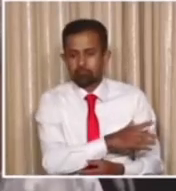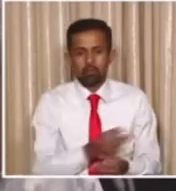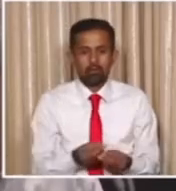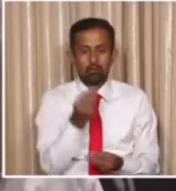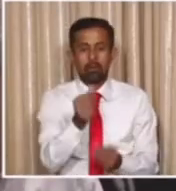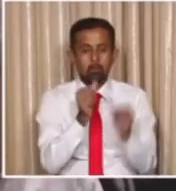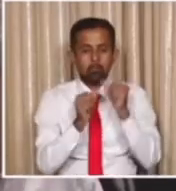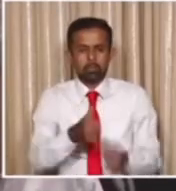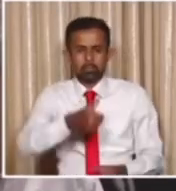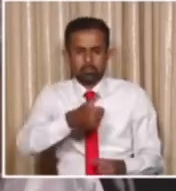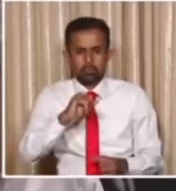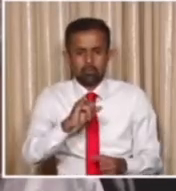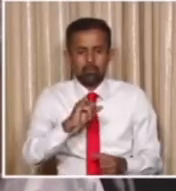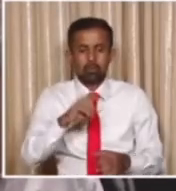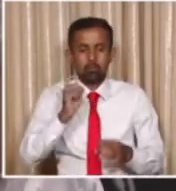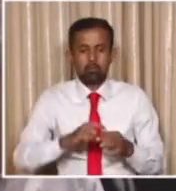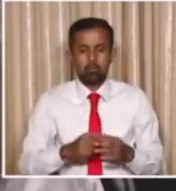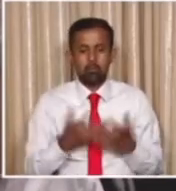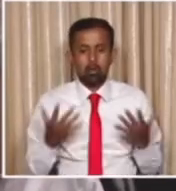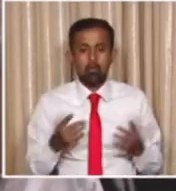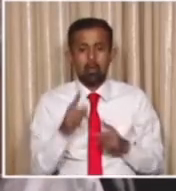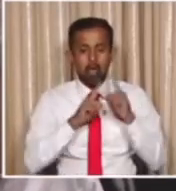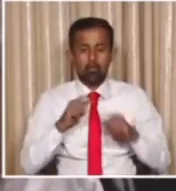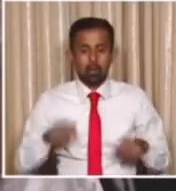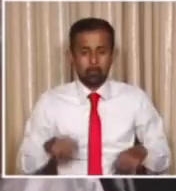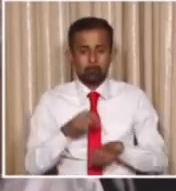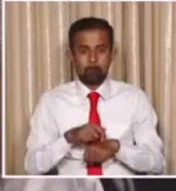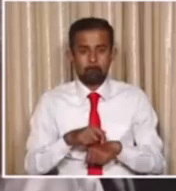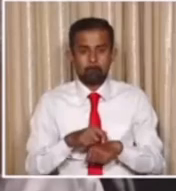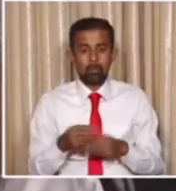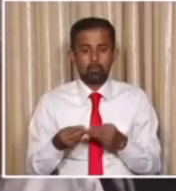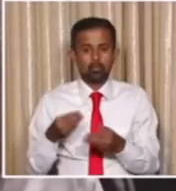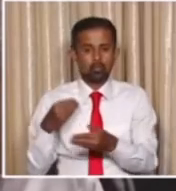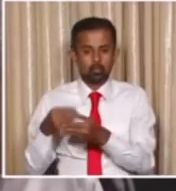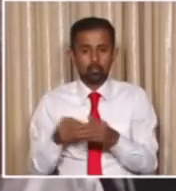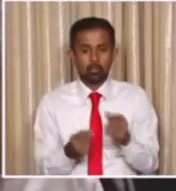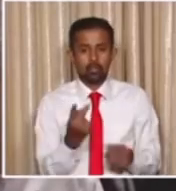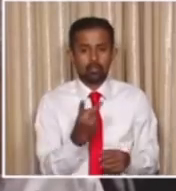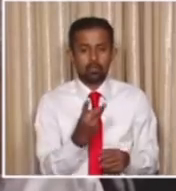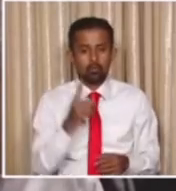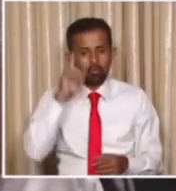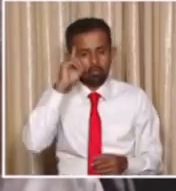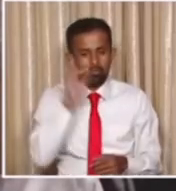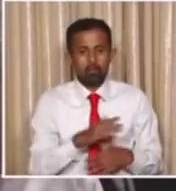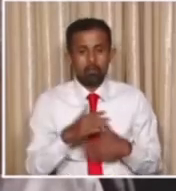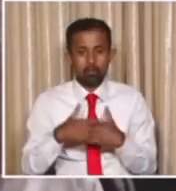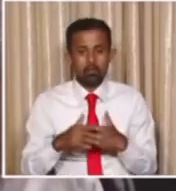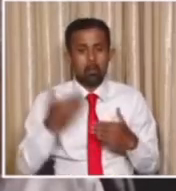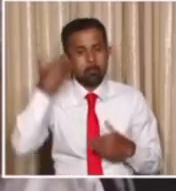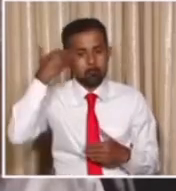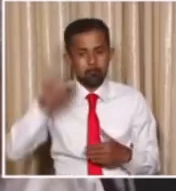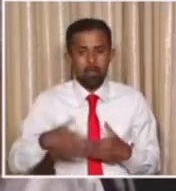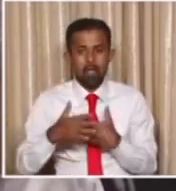ලබාදන බෙහෙත්වල ප්‍රමිතින් සම්බන්ධ ගොඩක් ප්‍රශ්න තියෙන මම මේ කතා කරන මොහොතේදී අපේ සමීපතයන් කිහිප දෙනෙක්ම මේ නොසලකිල්ල මත නිසාවෙන් ජීවිත නැති